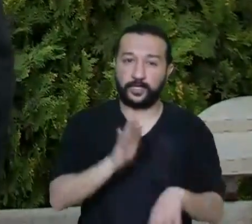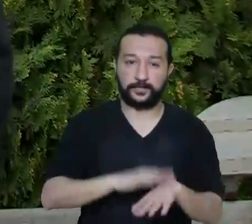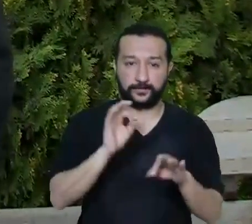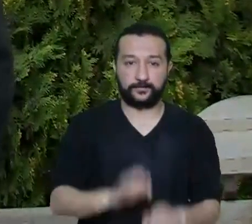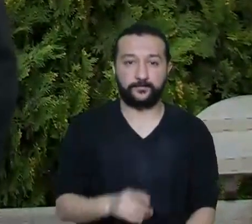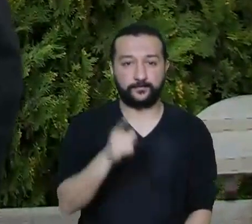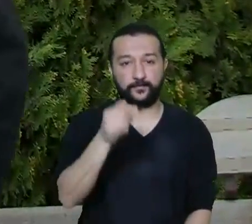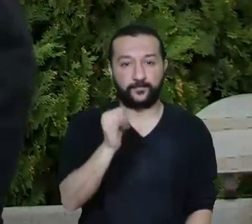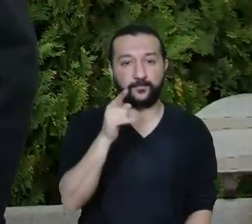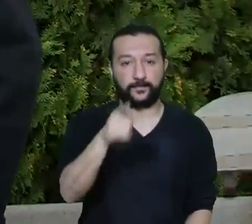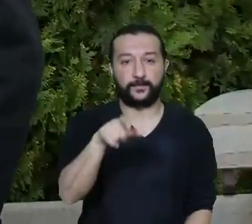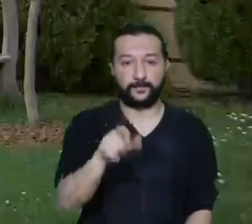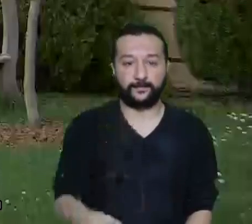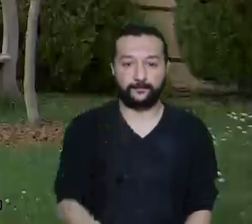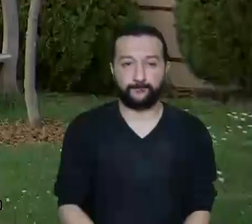ha.